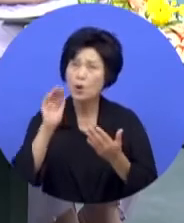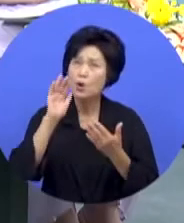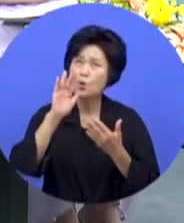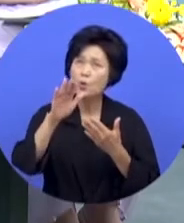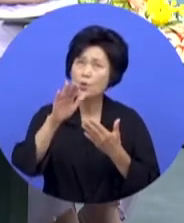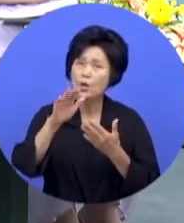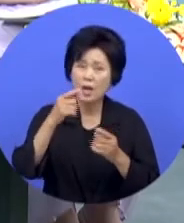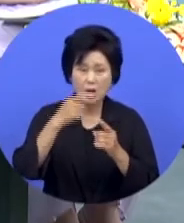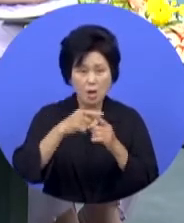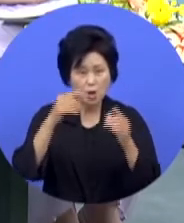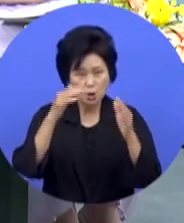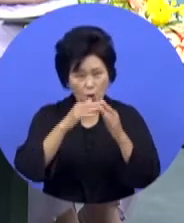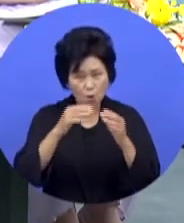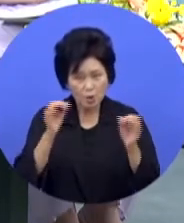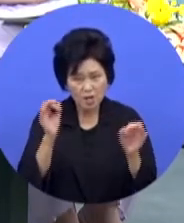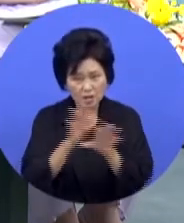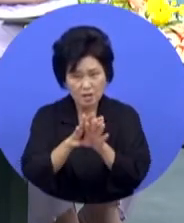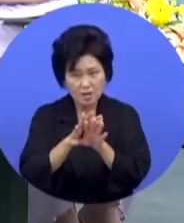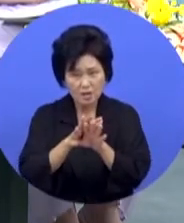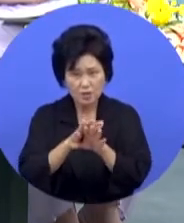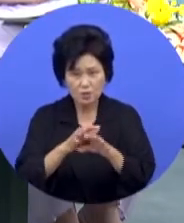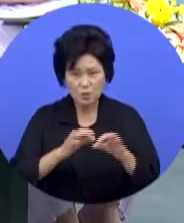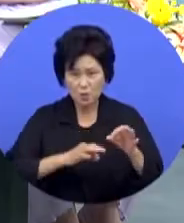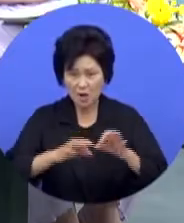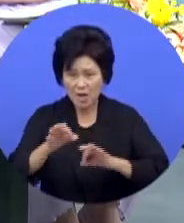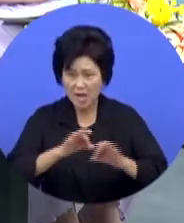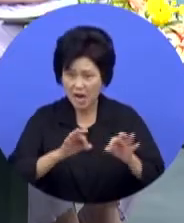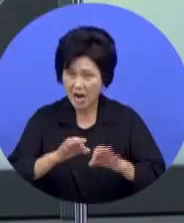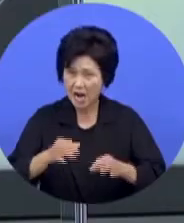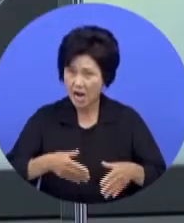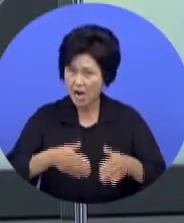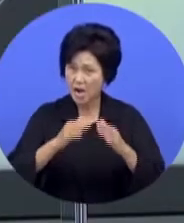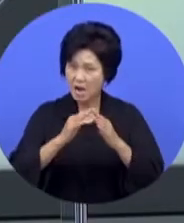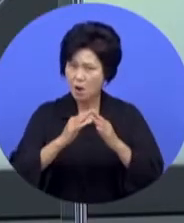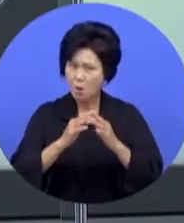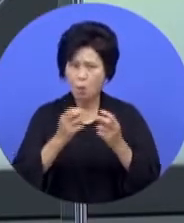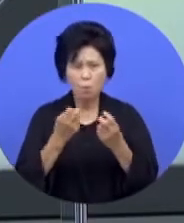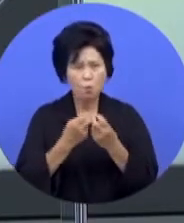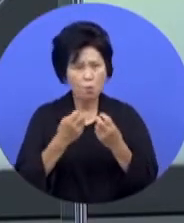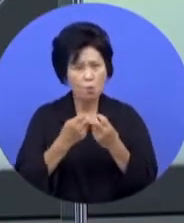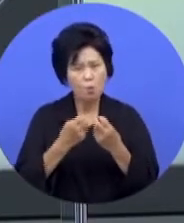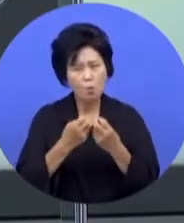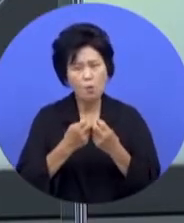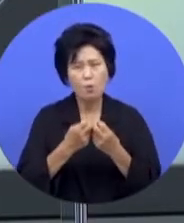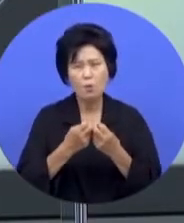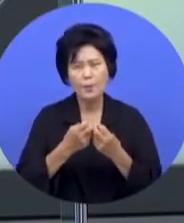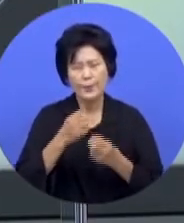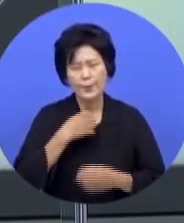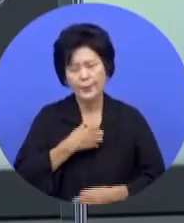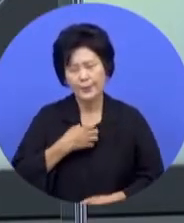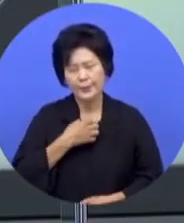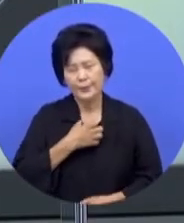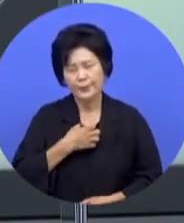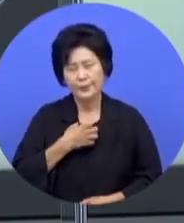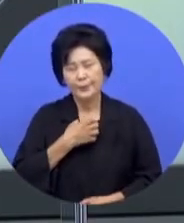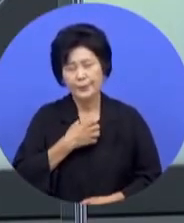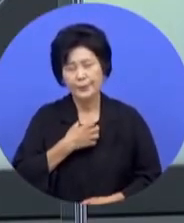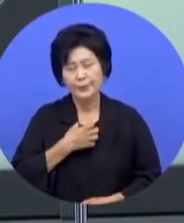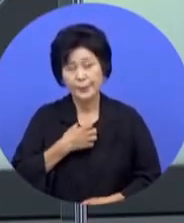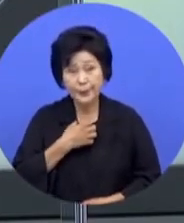그렇죠. 이제 기성세대는 이제 세상 떠나시고 다음 세대는 점점 뿌리가 없어지니까 그런 생각을 하다